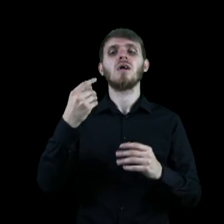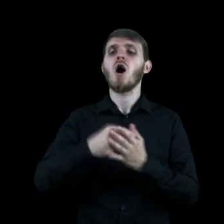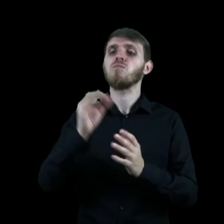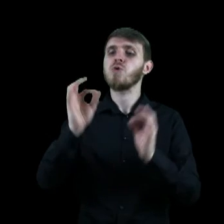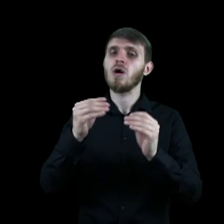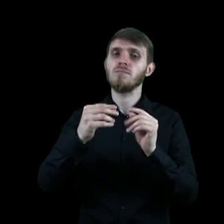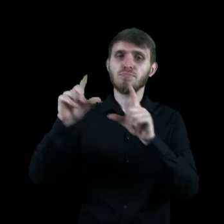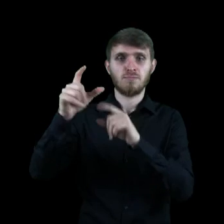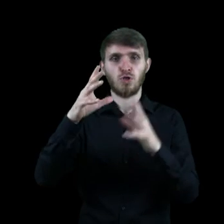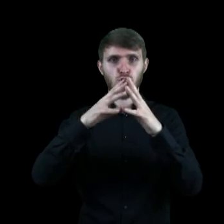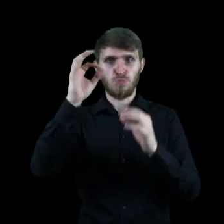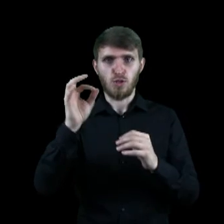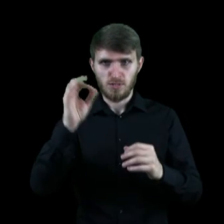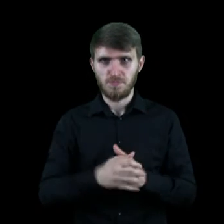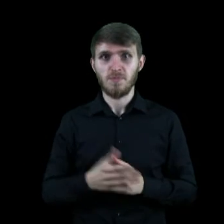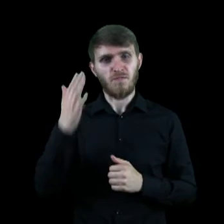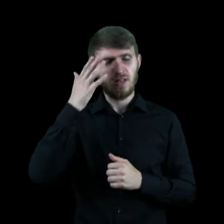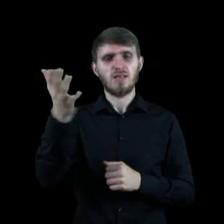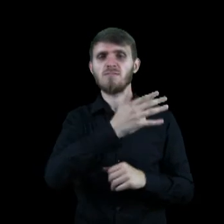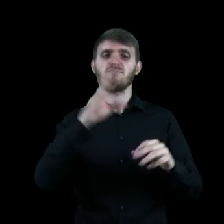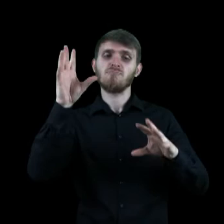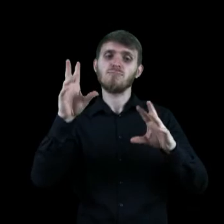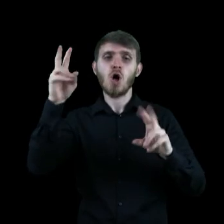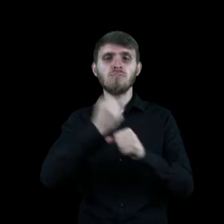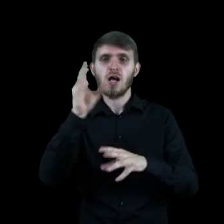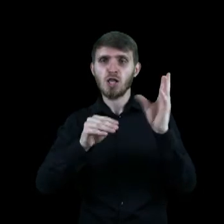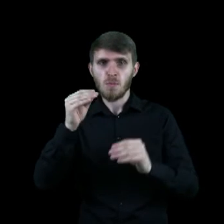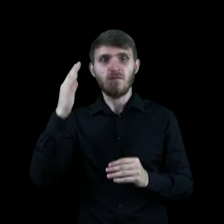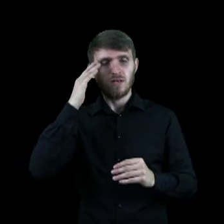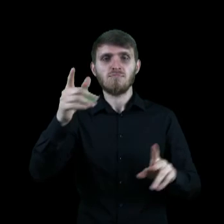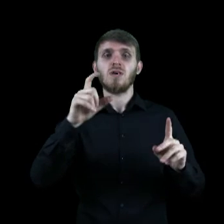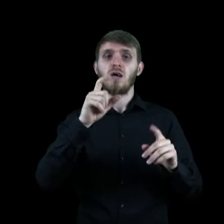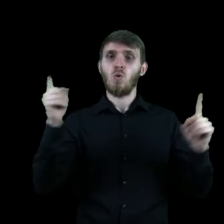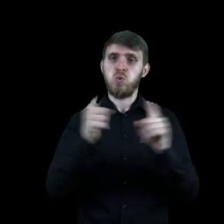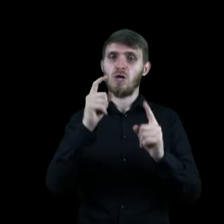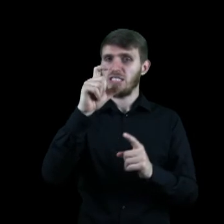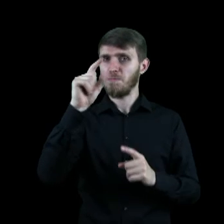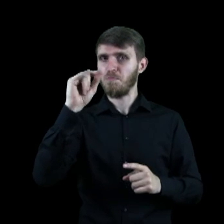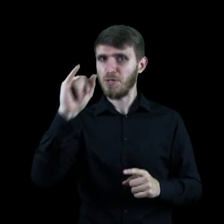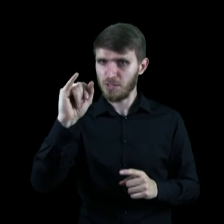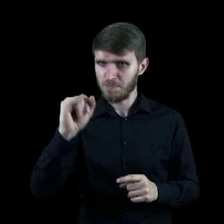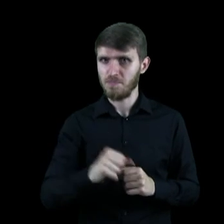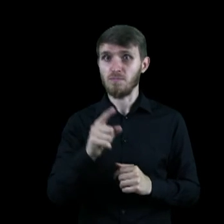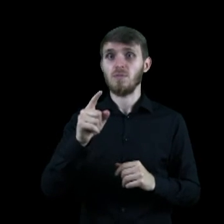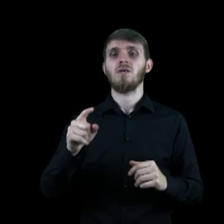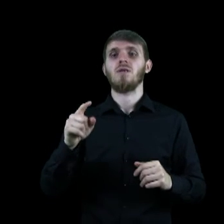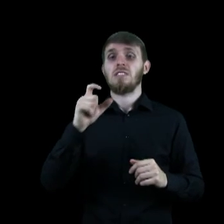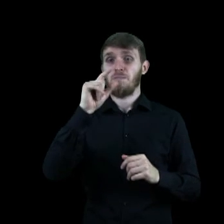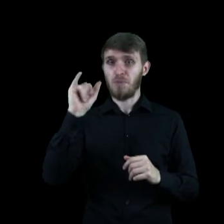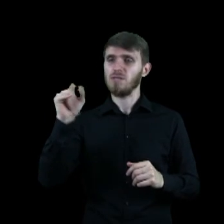Zatem ceny wzrosły o 10%. Jako ekonomiści powiecie, że wskaźnik cen towarów i usług konsumpcyjnych,